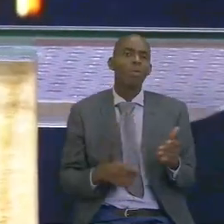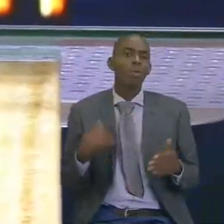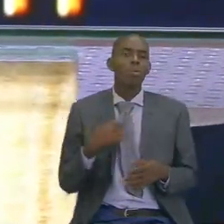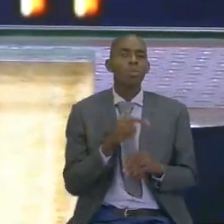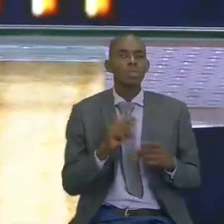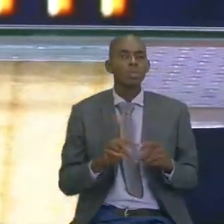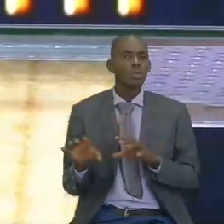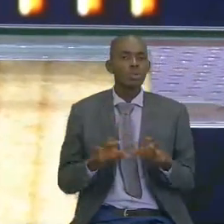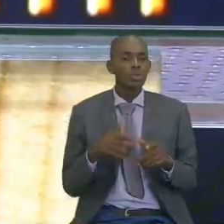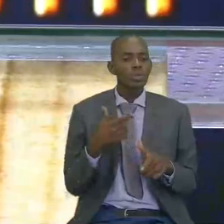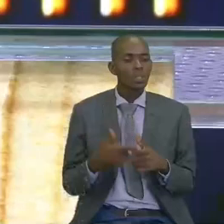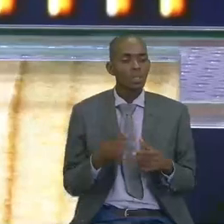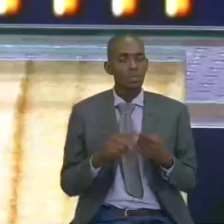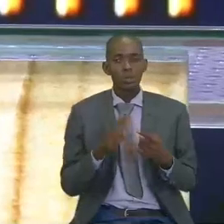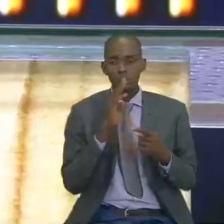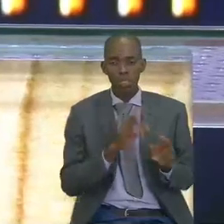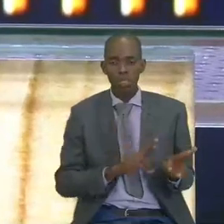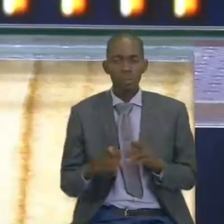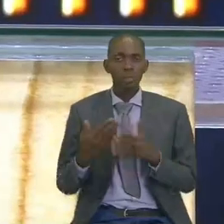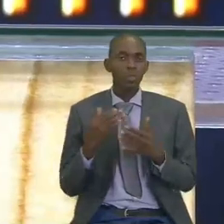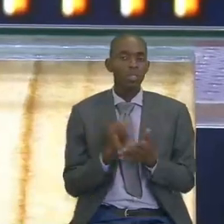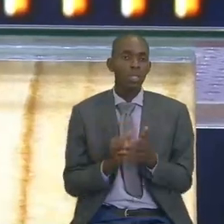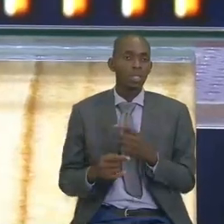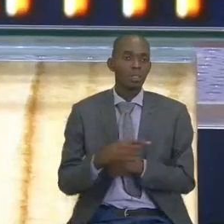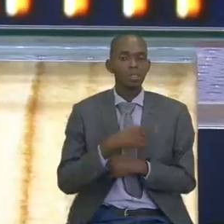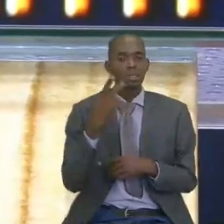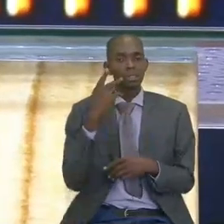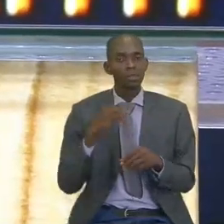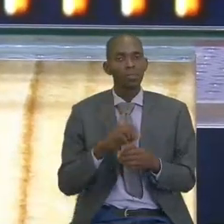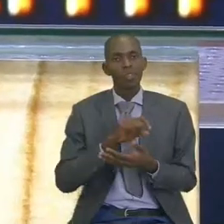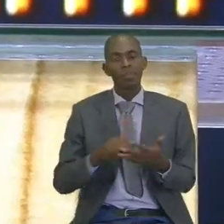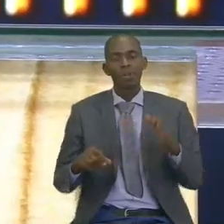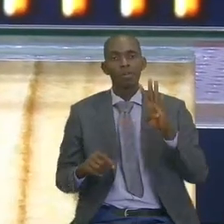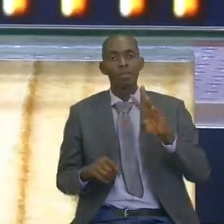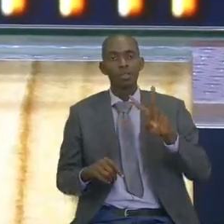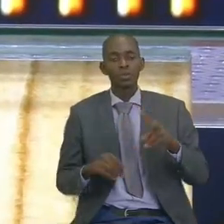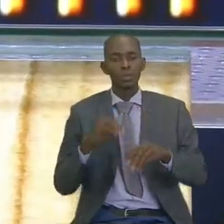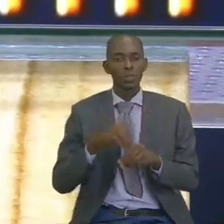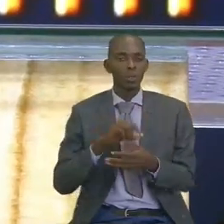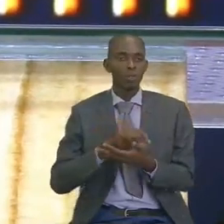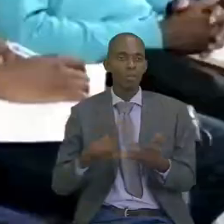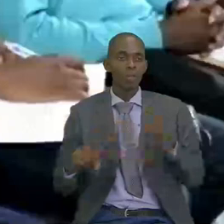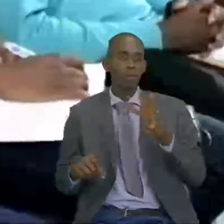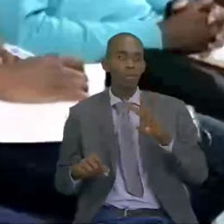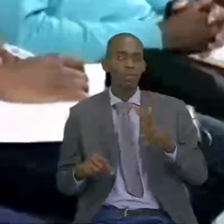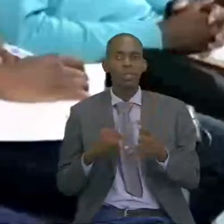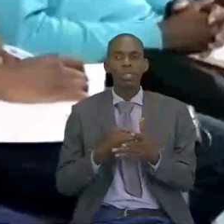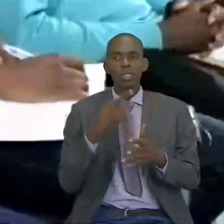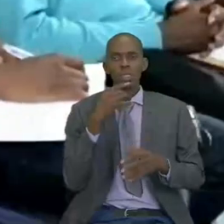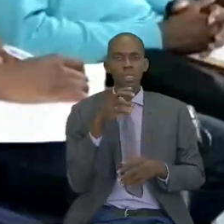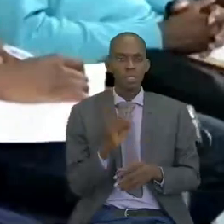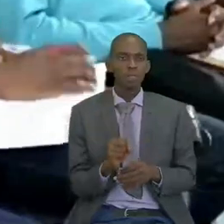devons-nous faire pour être prêts avant ce jour-là? Le verset 42. Veillez donc.